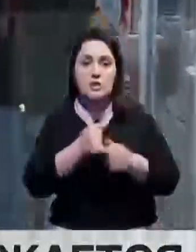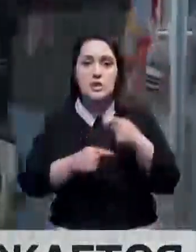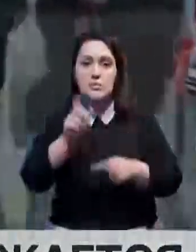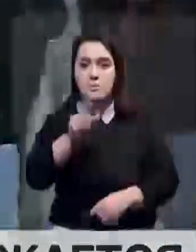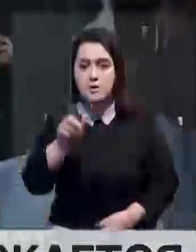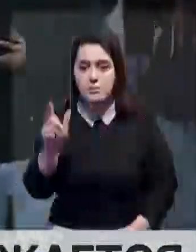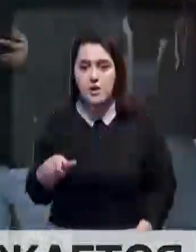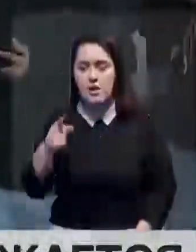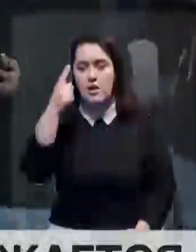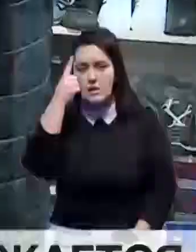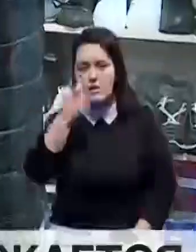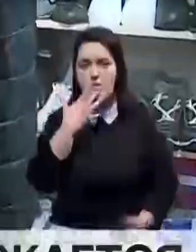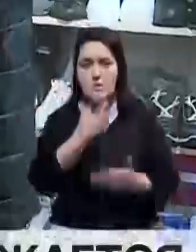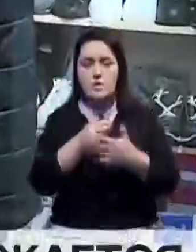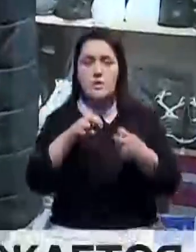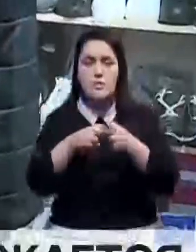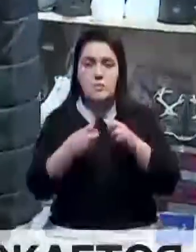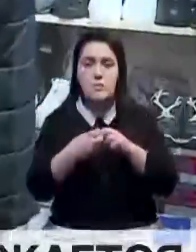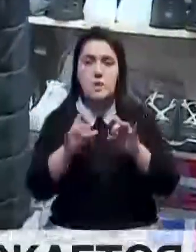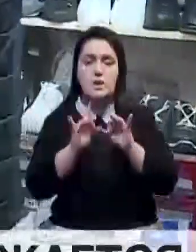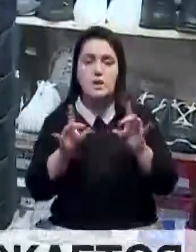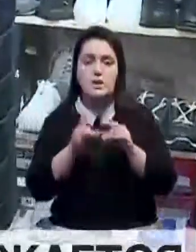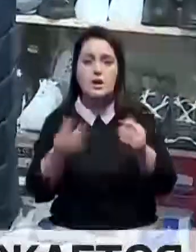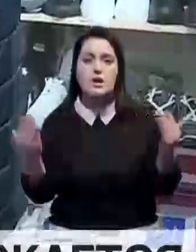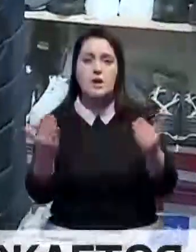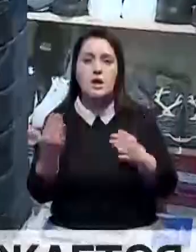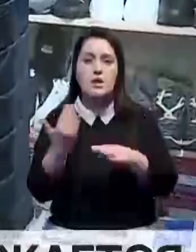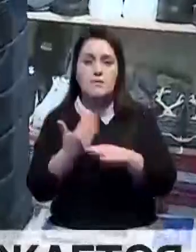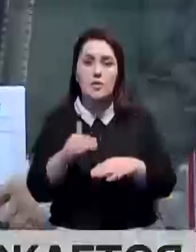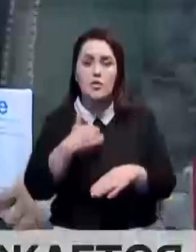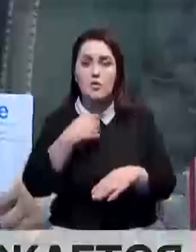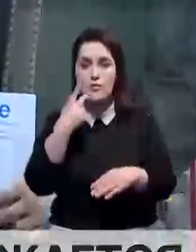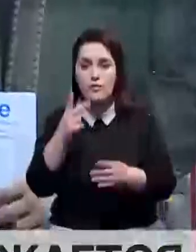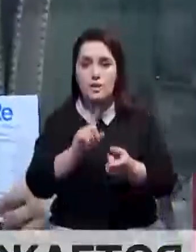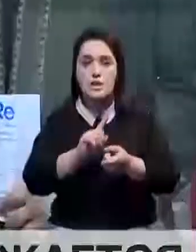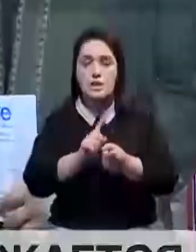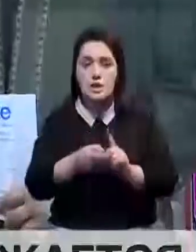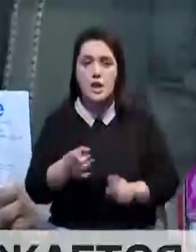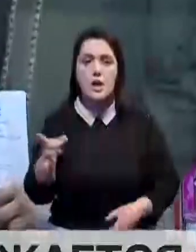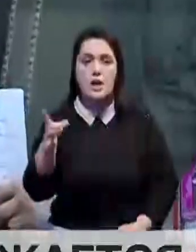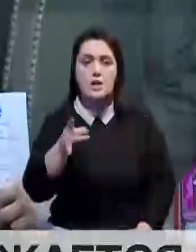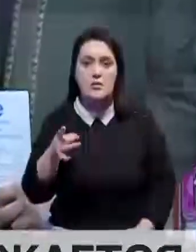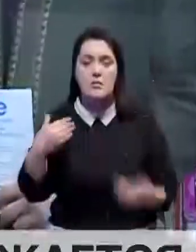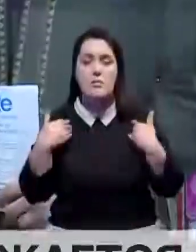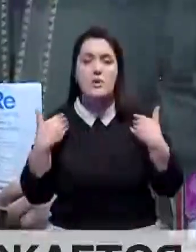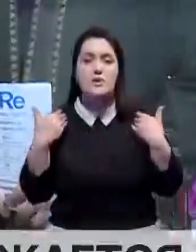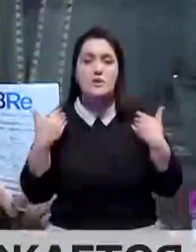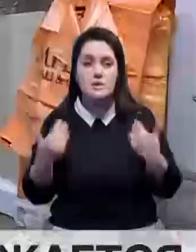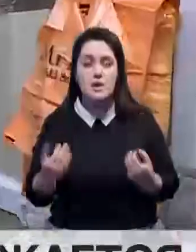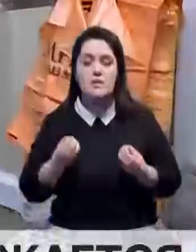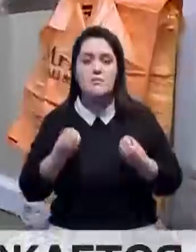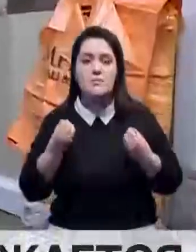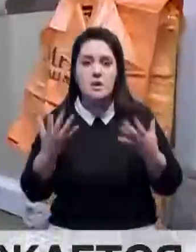трудностями сталкиваются предприниматели. Люди не только озвучили свои проблемы, но и рассказали, в каких сферах хотят видеть изменения.